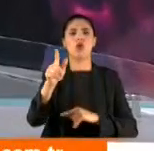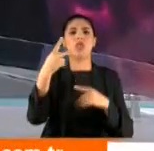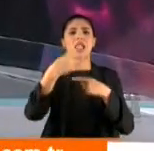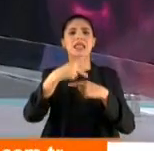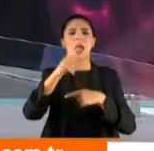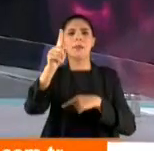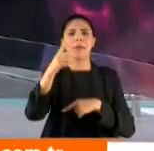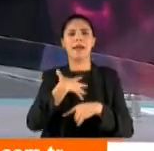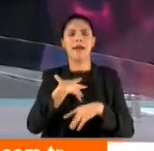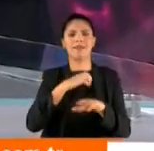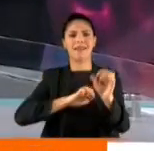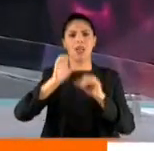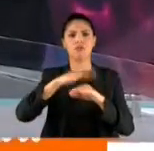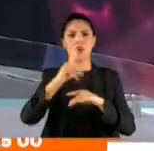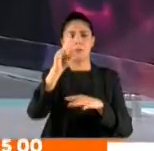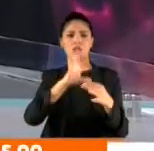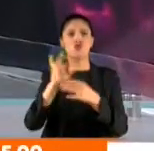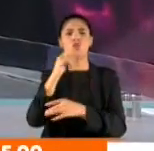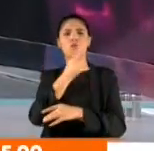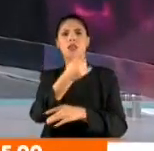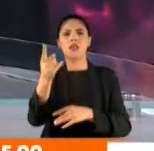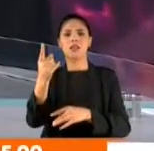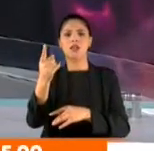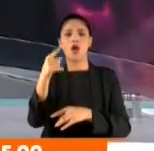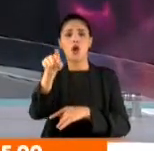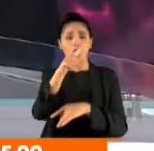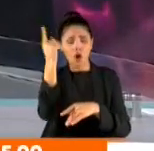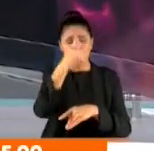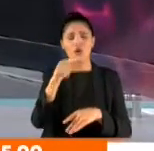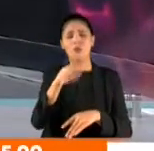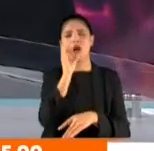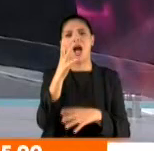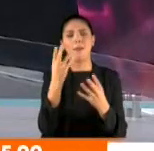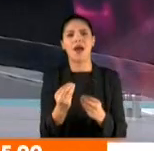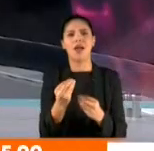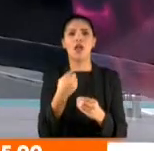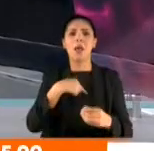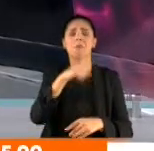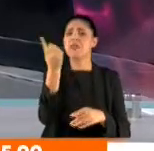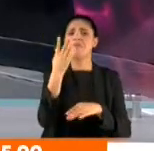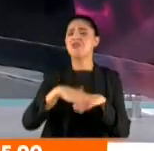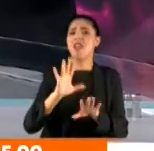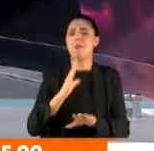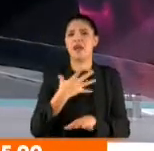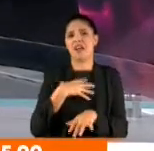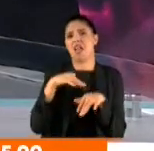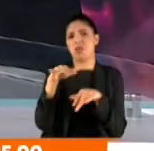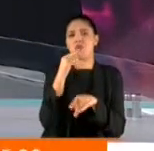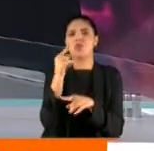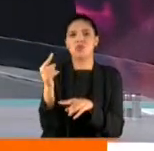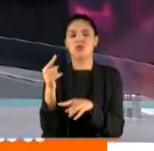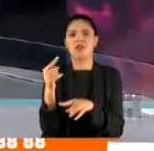Zabıtalardan biri kendini savunurken şöyle bir cümle kurdu. Zaten o nedenle bugün haber bültenimizde. Biz bir şey yapmadık, kendi